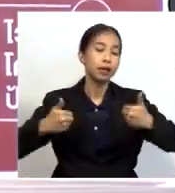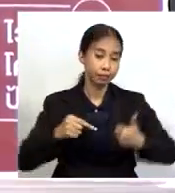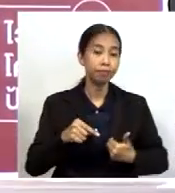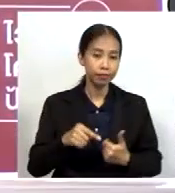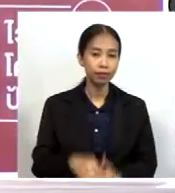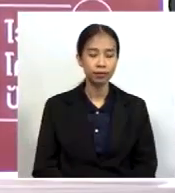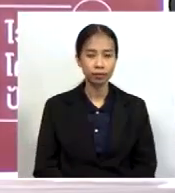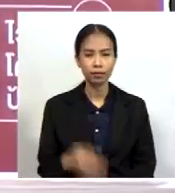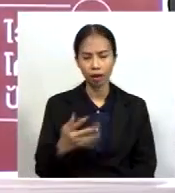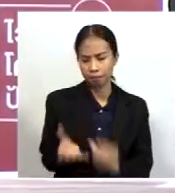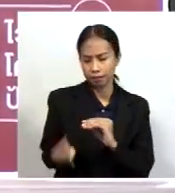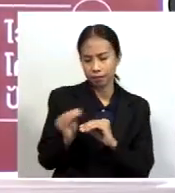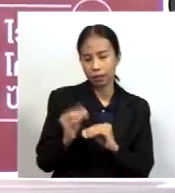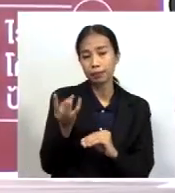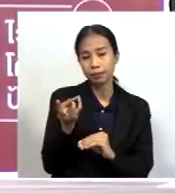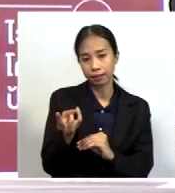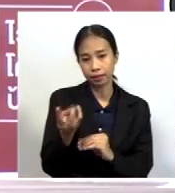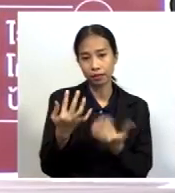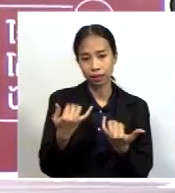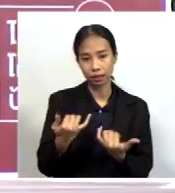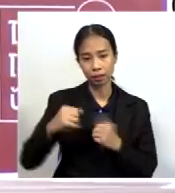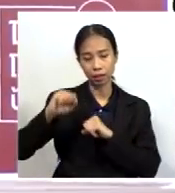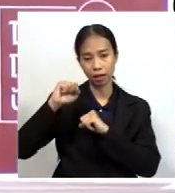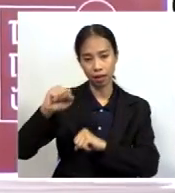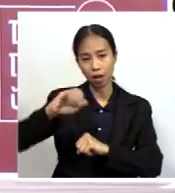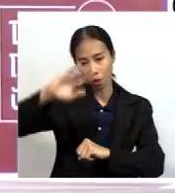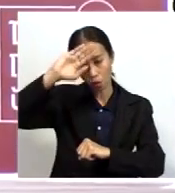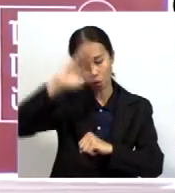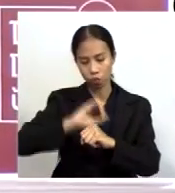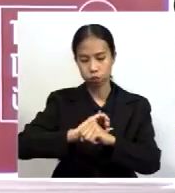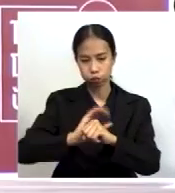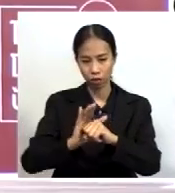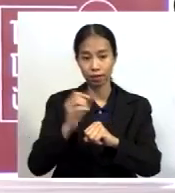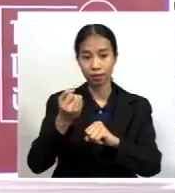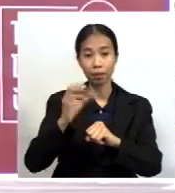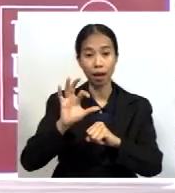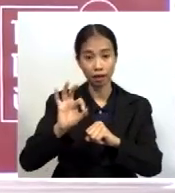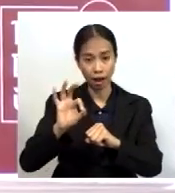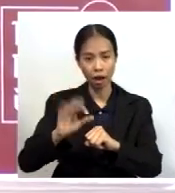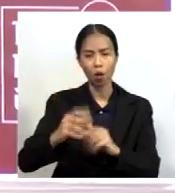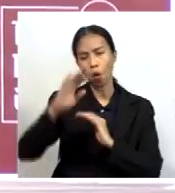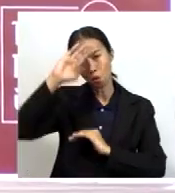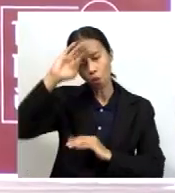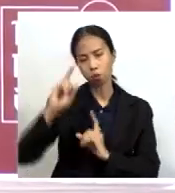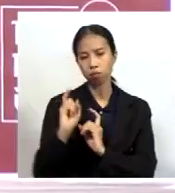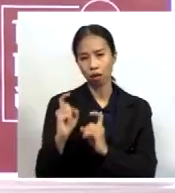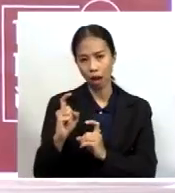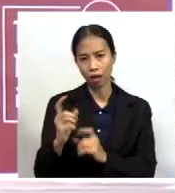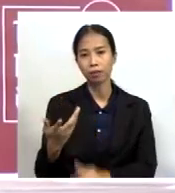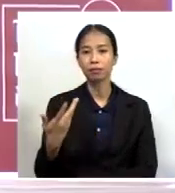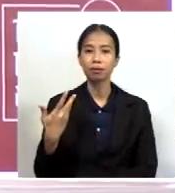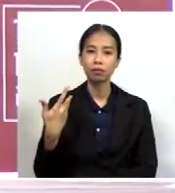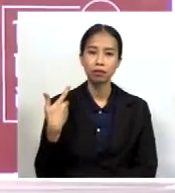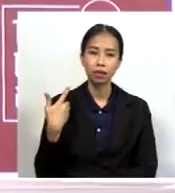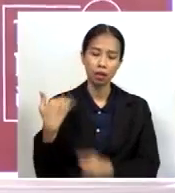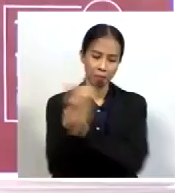แล้วก็เพิ่มเติมนิดเดียวครับในการประกาศให้โรคโควิด-19 เป็นโรคติดต่ออันตรายและก็ประกาศเขตติดต่อโรคอันตราย4